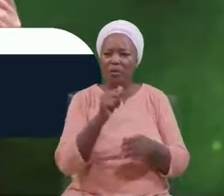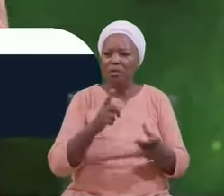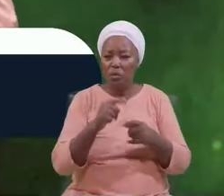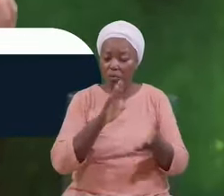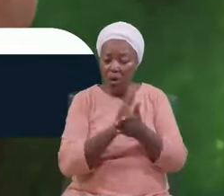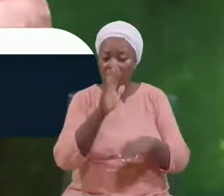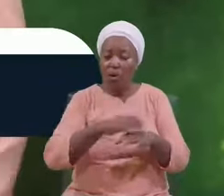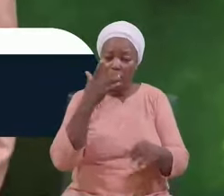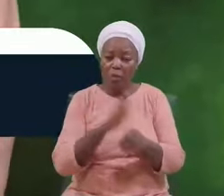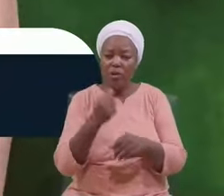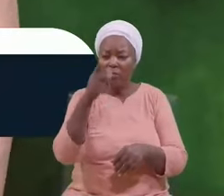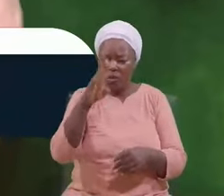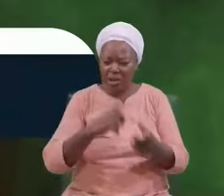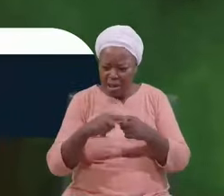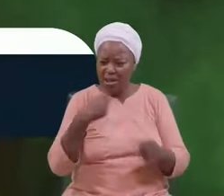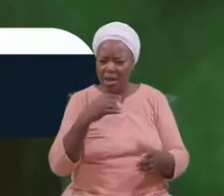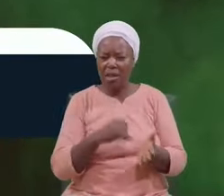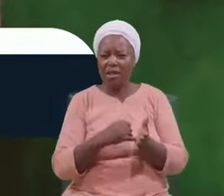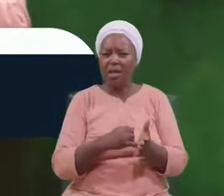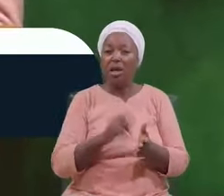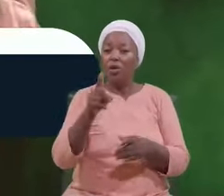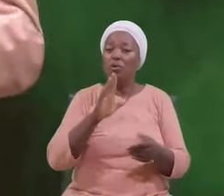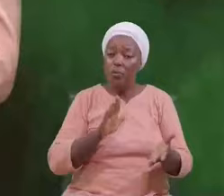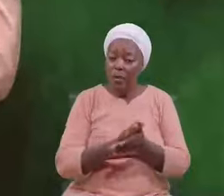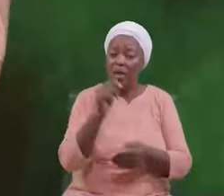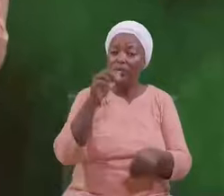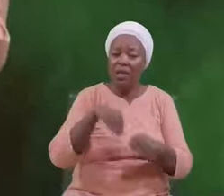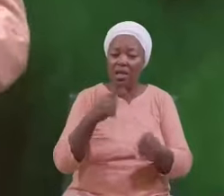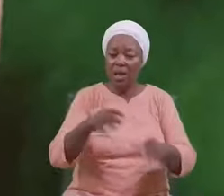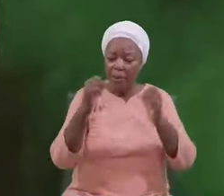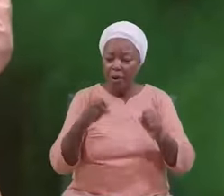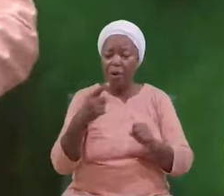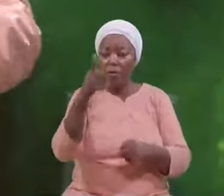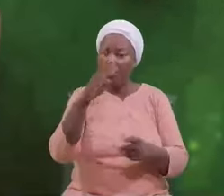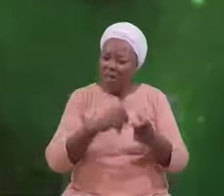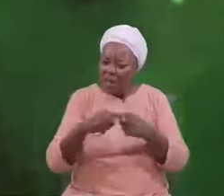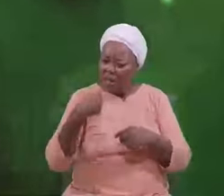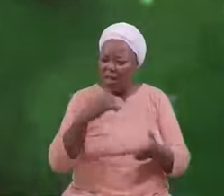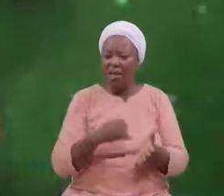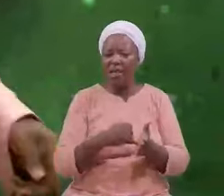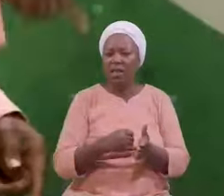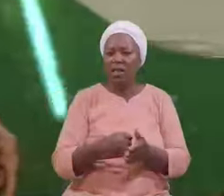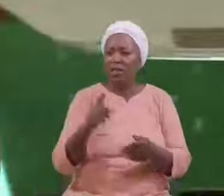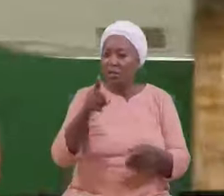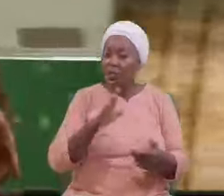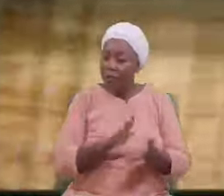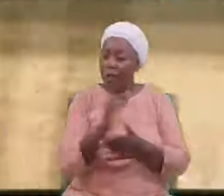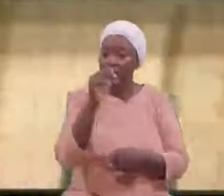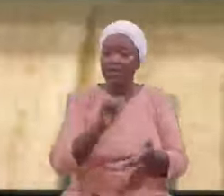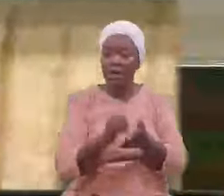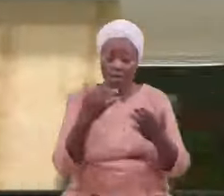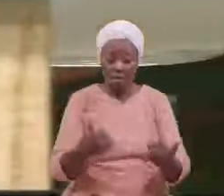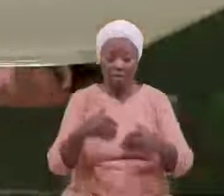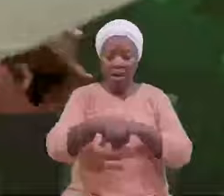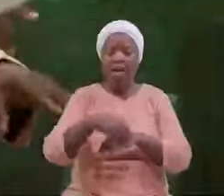croyez aux promesses de Dieu. Déclarez cela. Vous croyez à la puissance de Dieu. Déclarez cela. Vous croyez que ce soit avec vous,